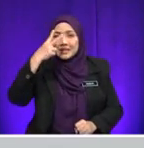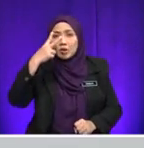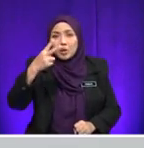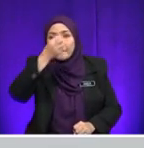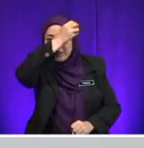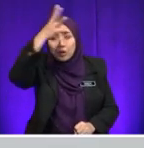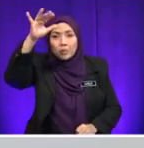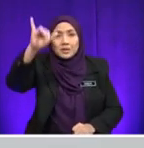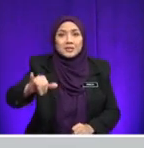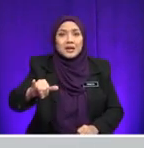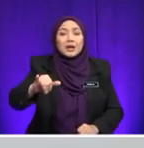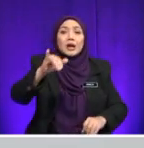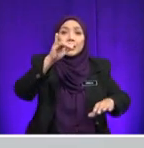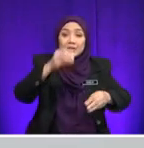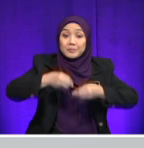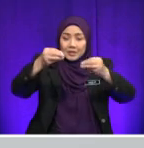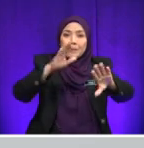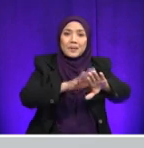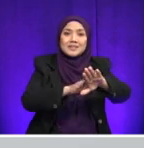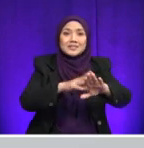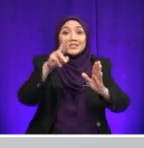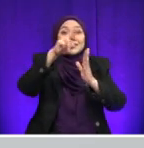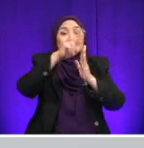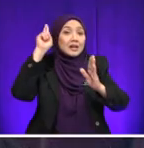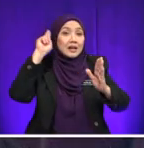diberikan pada raja Oke